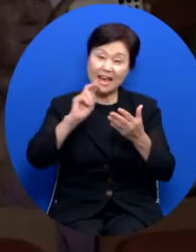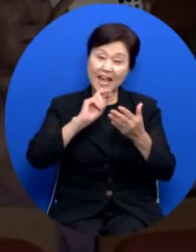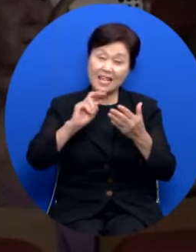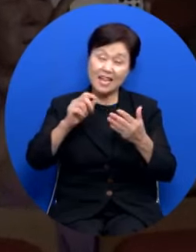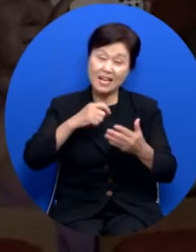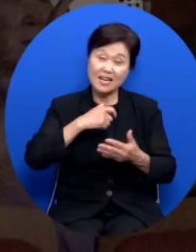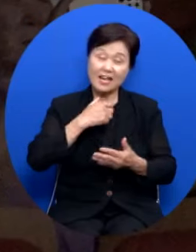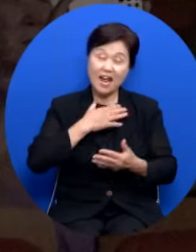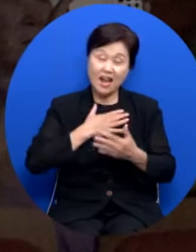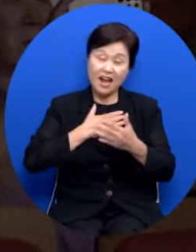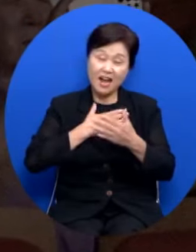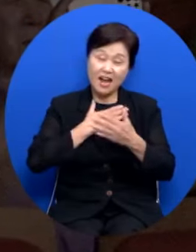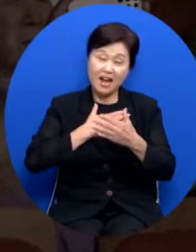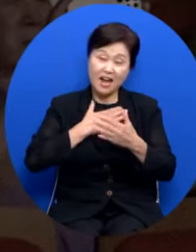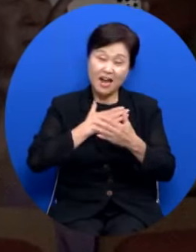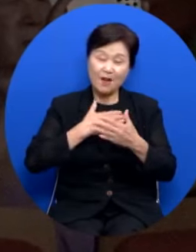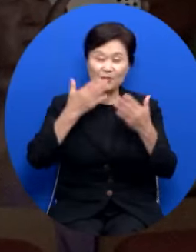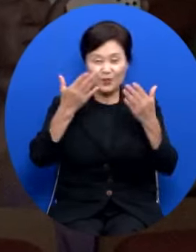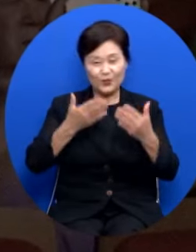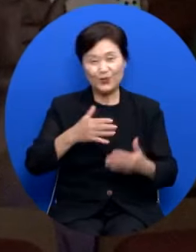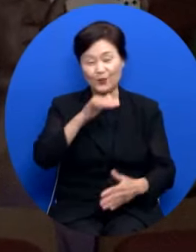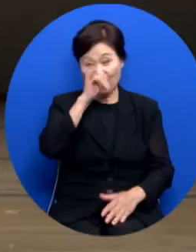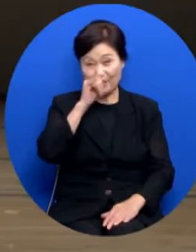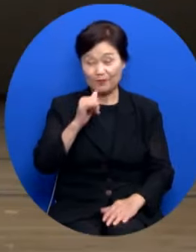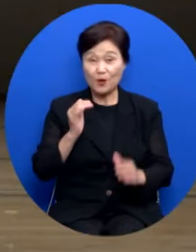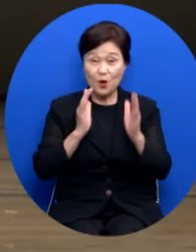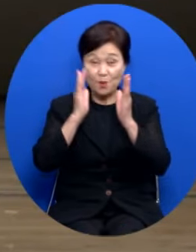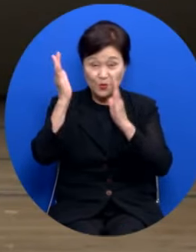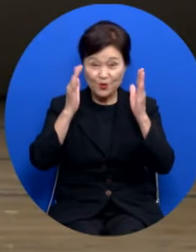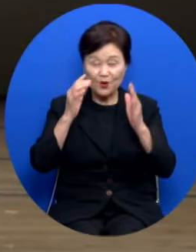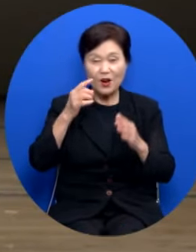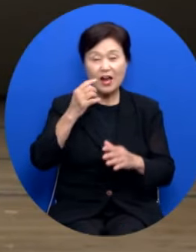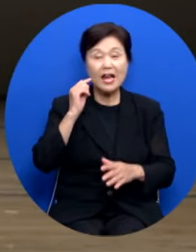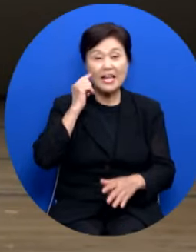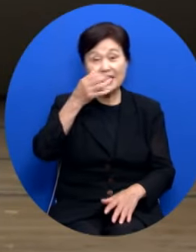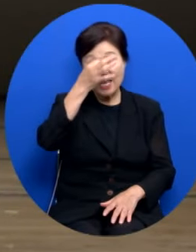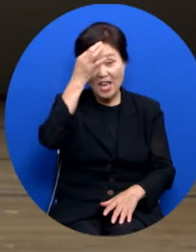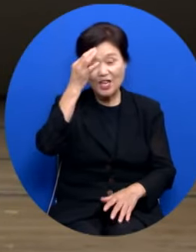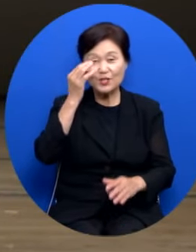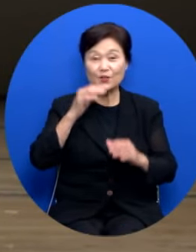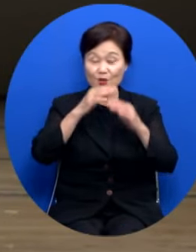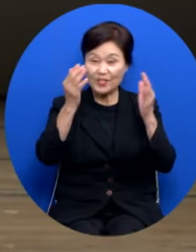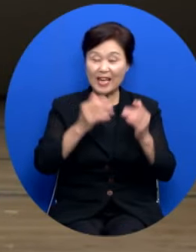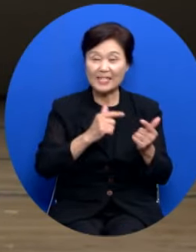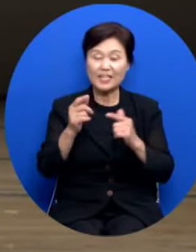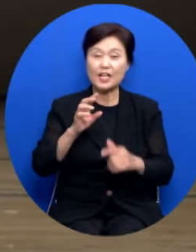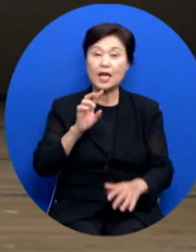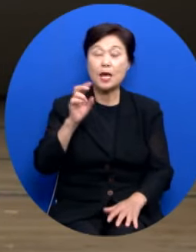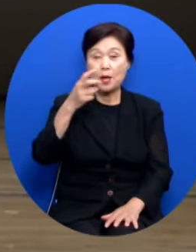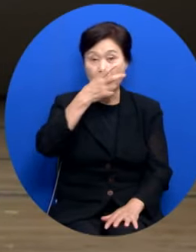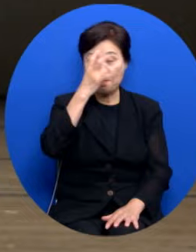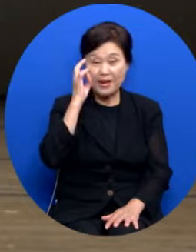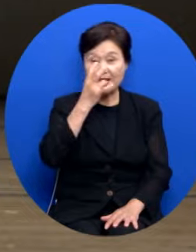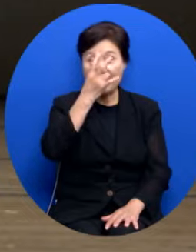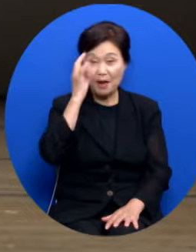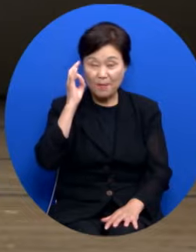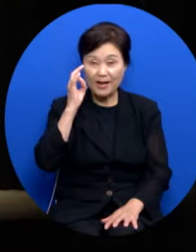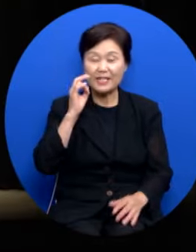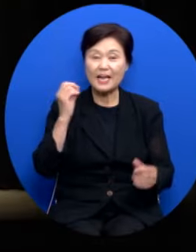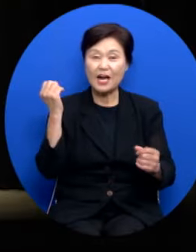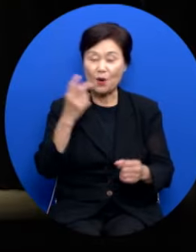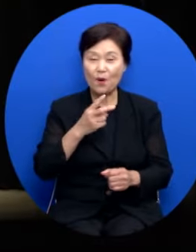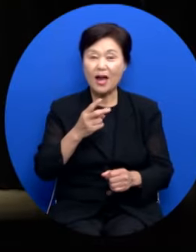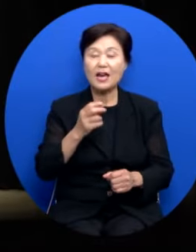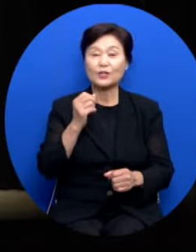선사했습니다. 또한 K-수어 뮤지컬 예술단의 마리아마리아 수어 뮤지컬 공연과 제주 성내교회와